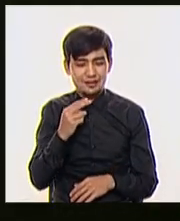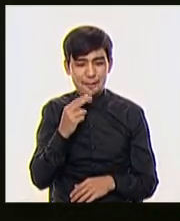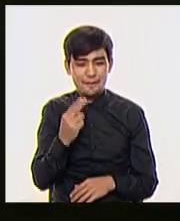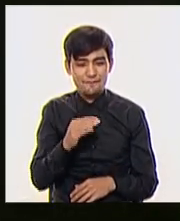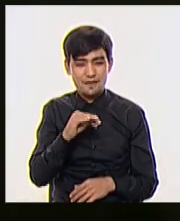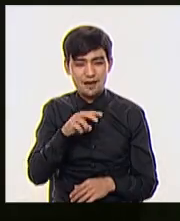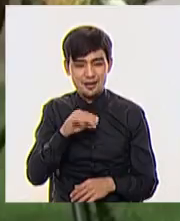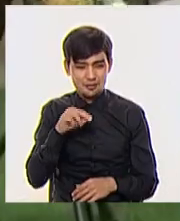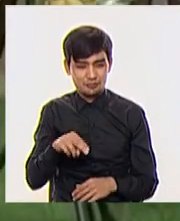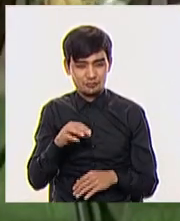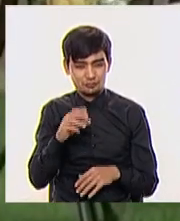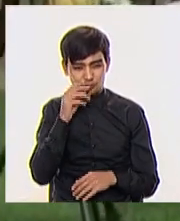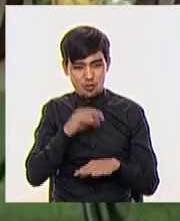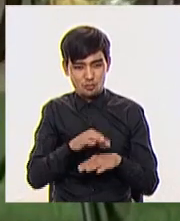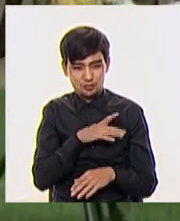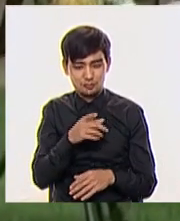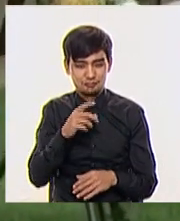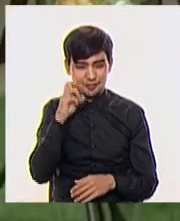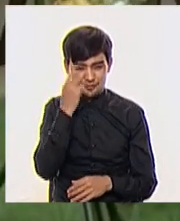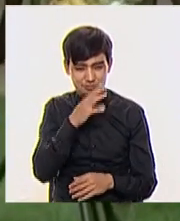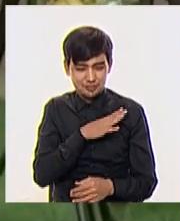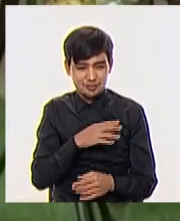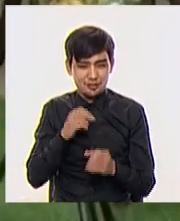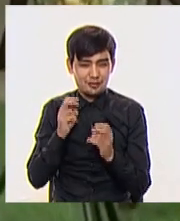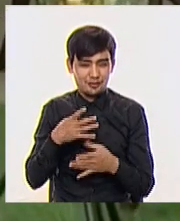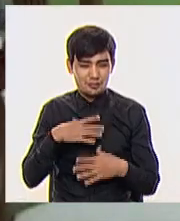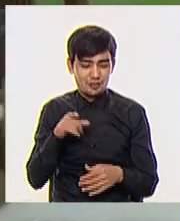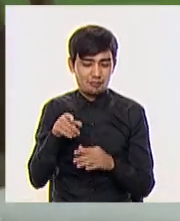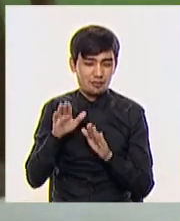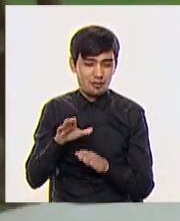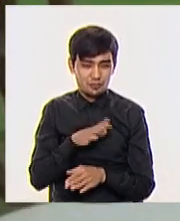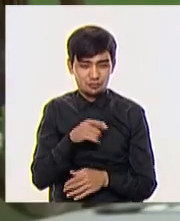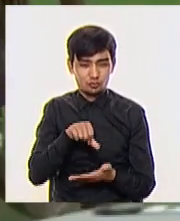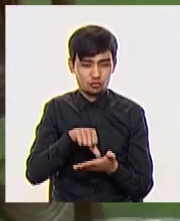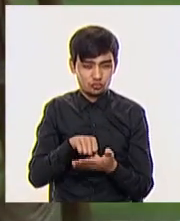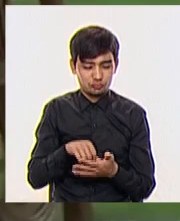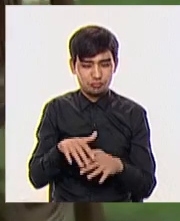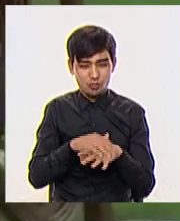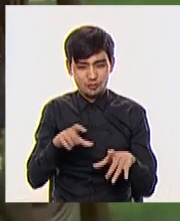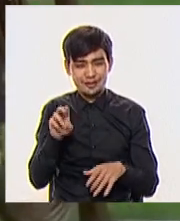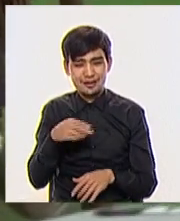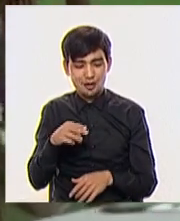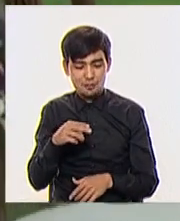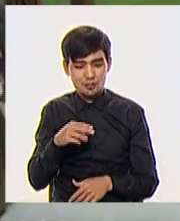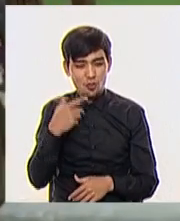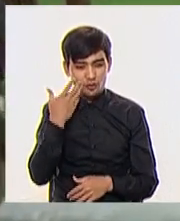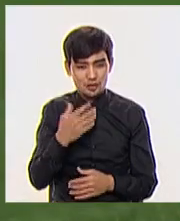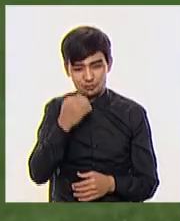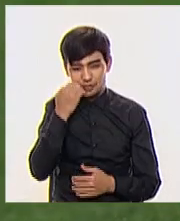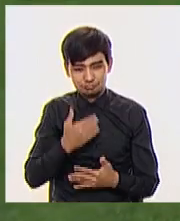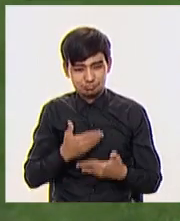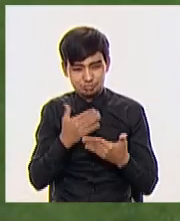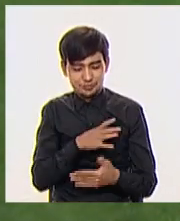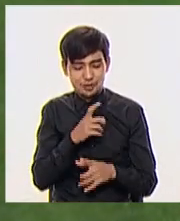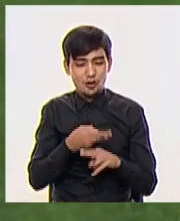Последние месяцы королева практически не покидала Виндзорский замок. Она выступала перед подданными в декабре, когда благодарила